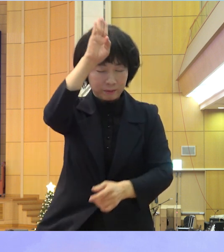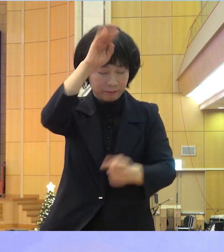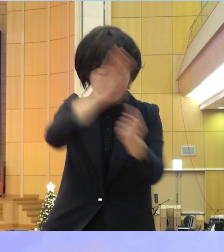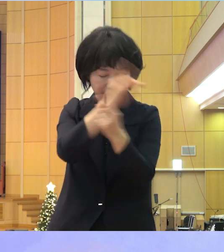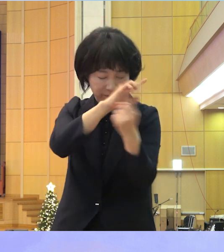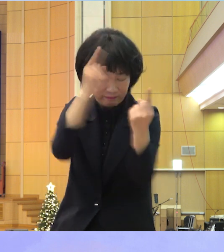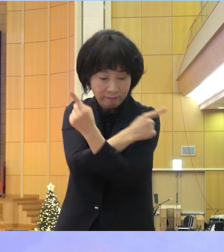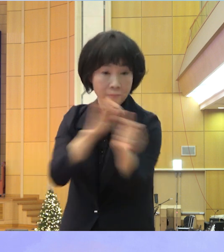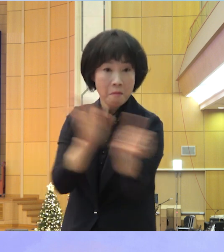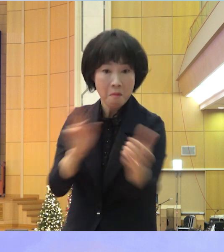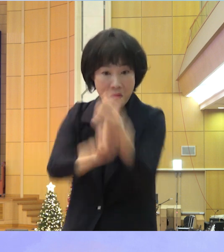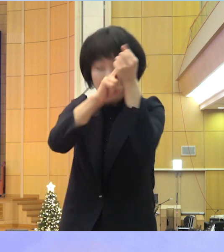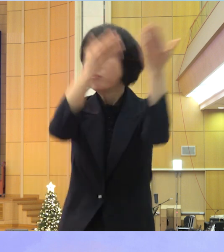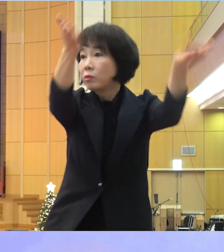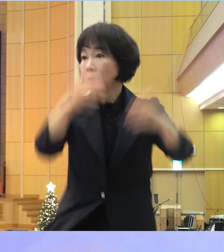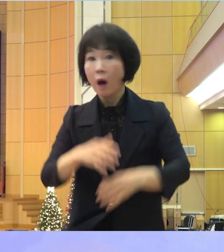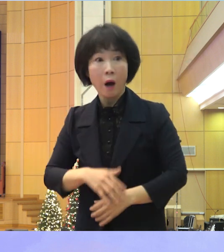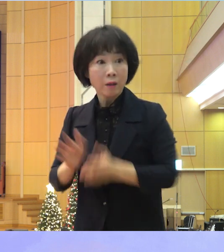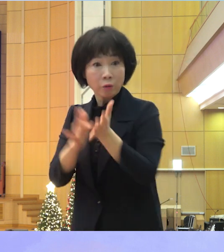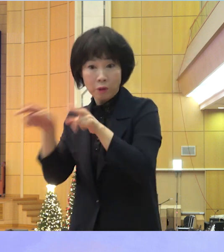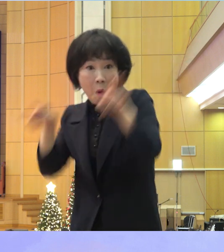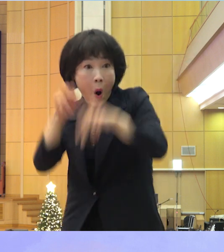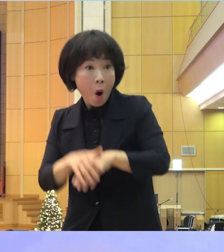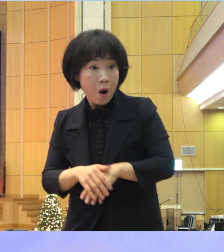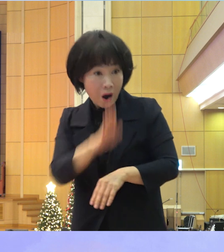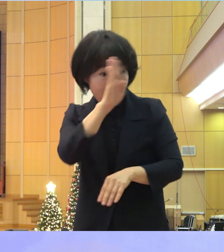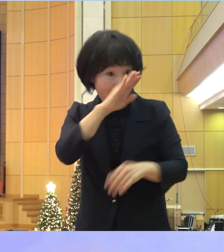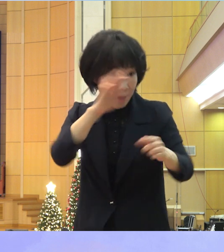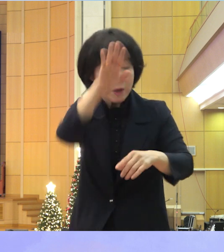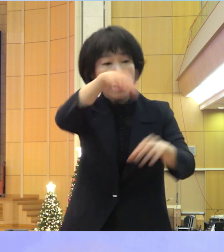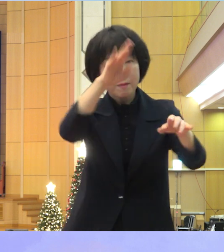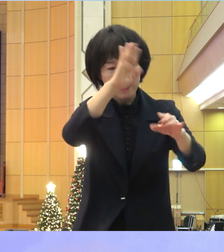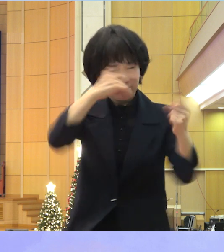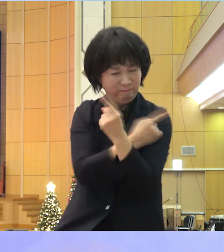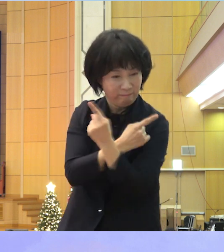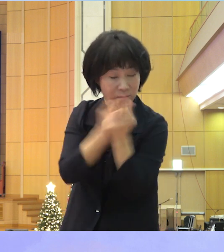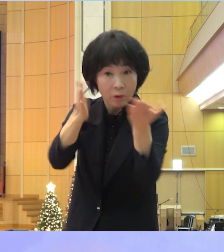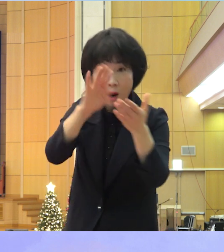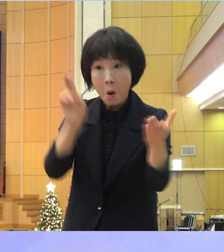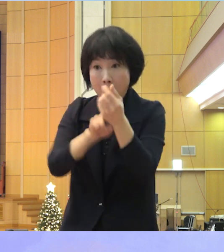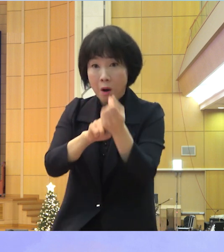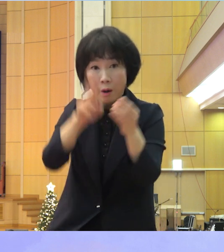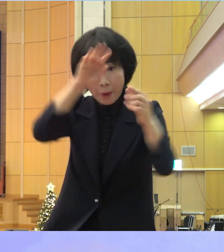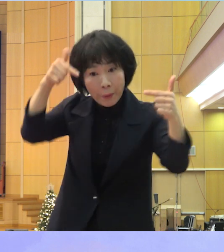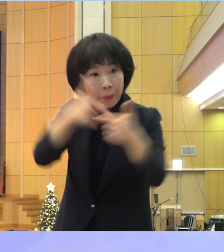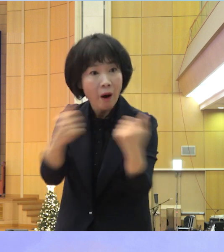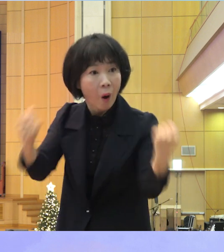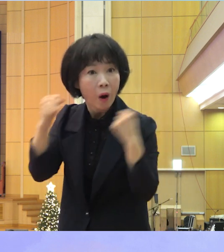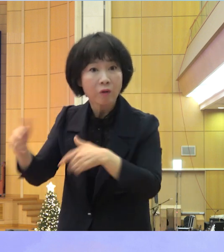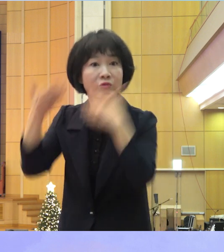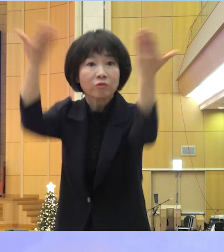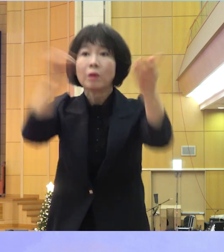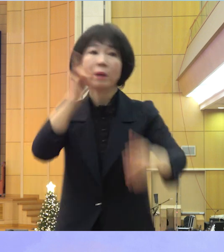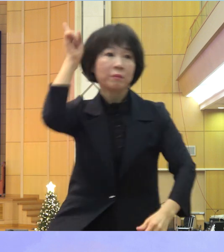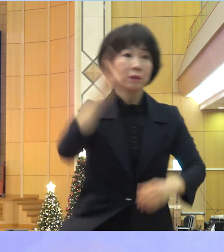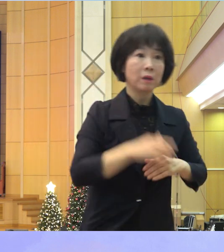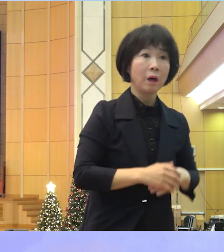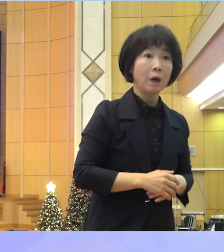주님이 병들어서 고통당하는 사람들을 주님이 다 고쳐줬다는 얘기예요. 이사야 38장으로